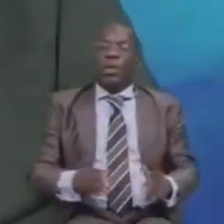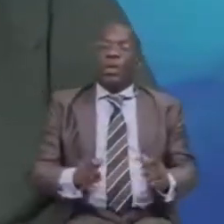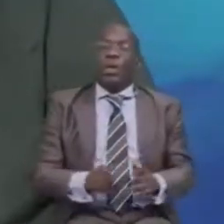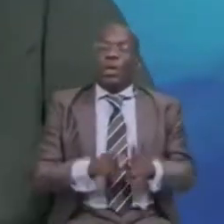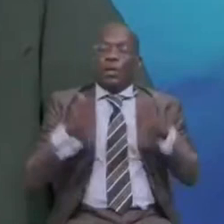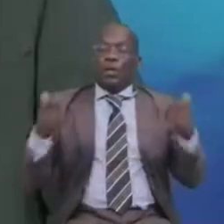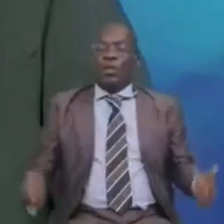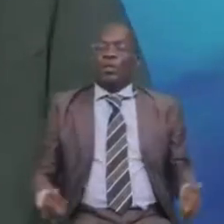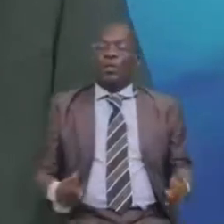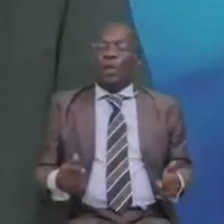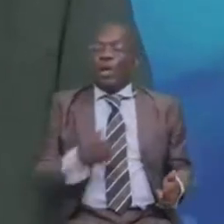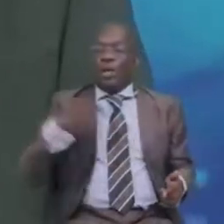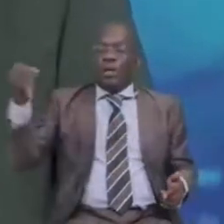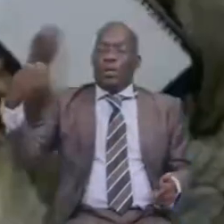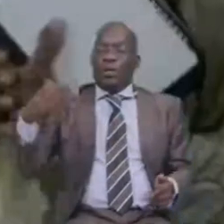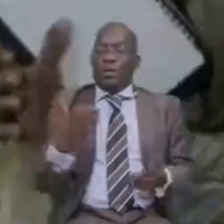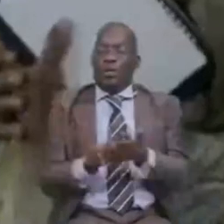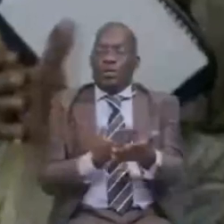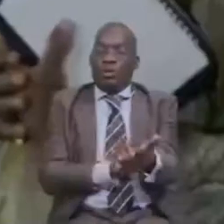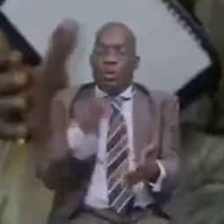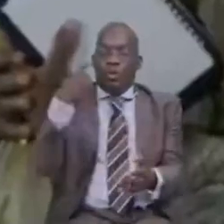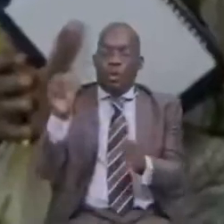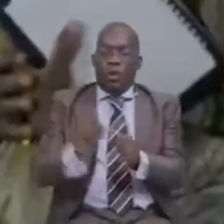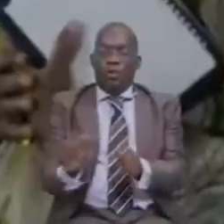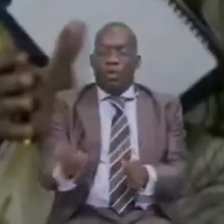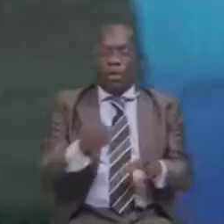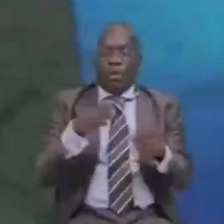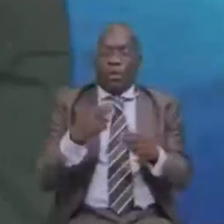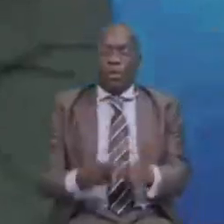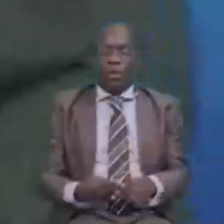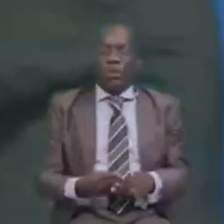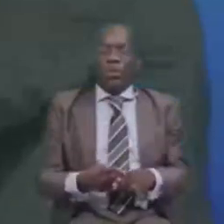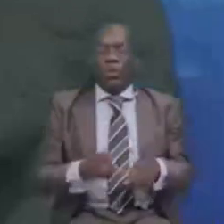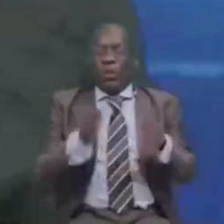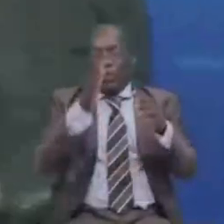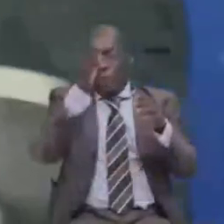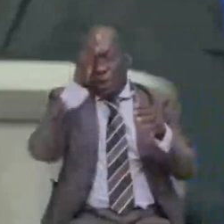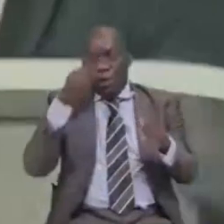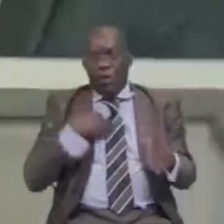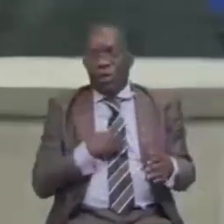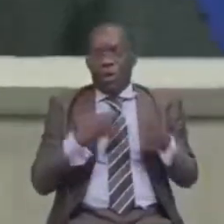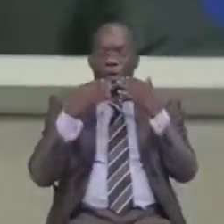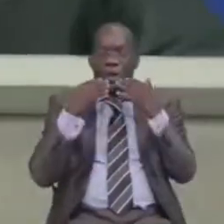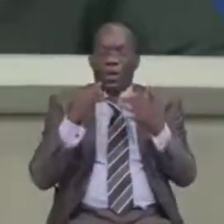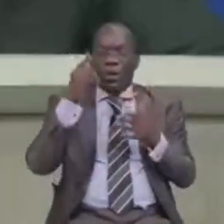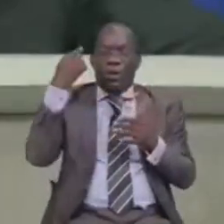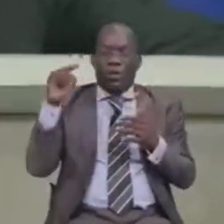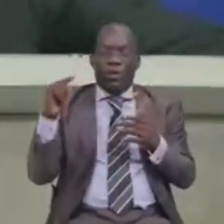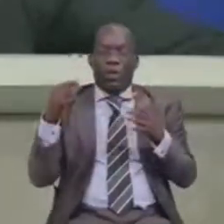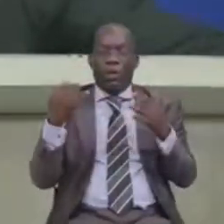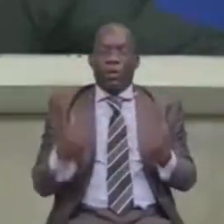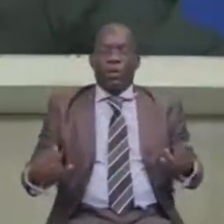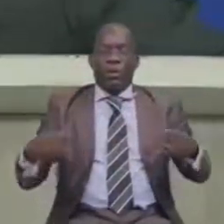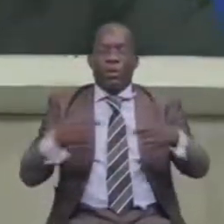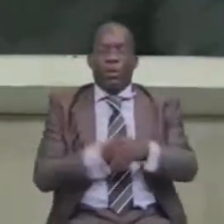Matinée gracieuse pour chacun au nom de Jésus. Père, nous te remercions pour ce jour. Nous bénissons ton nom à